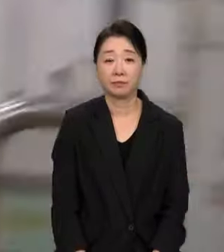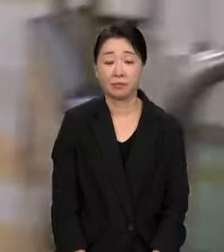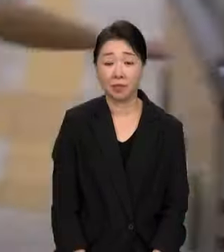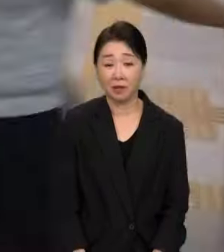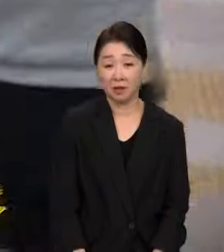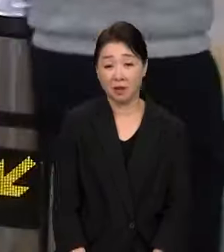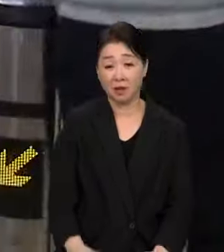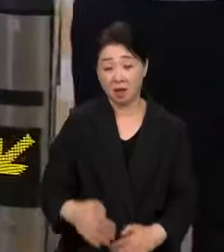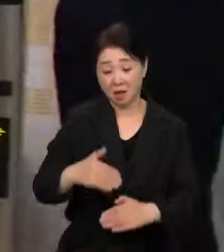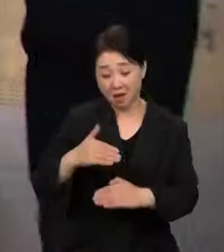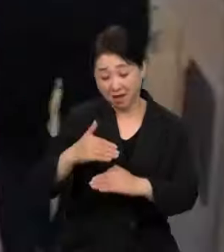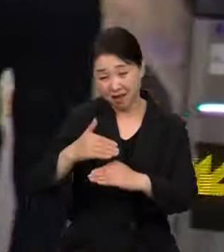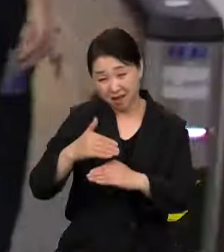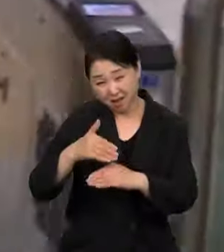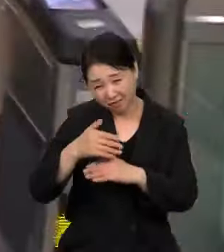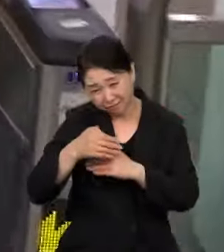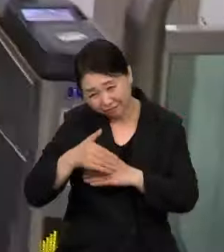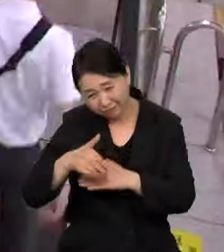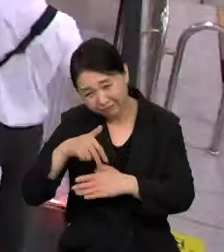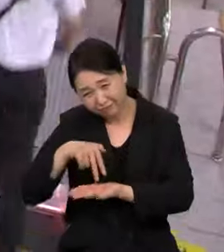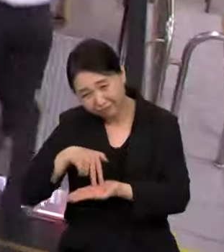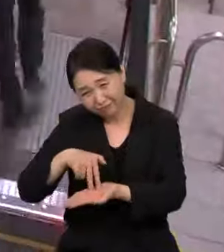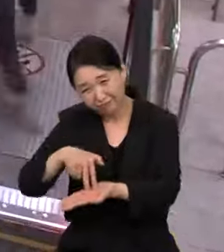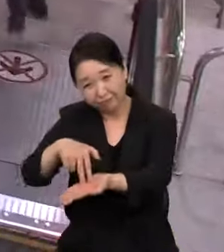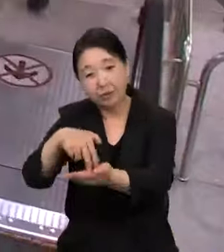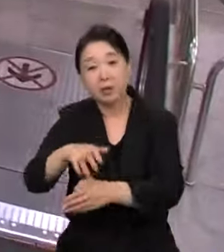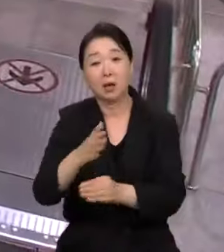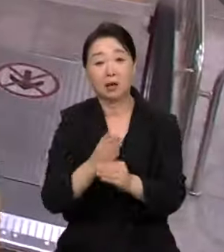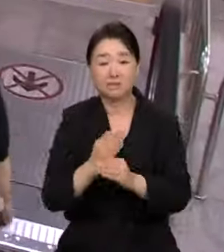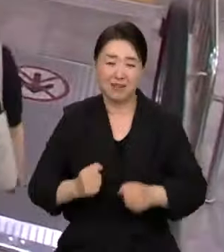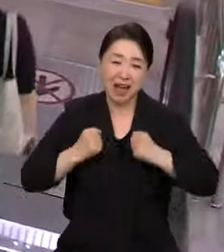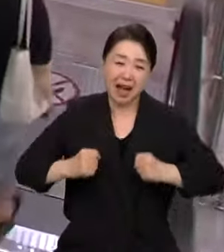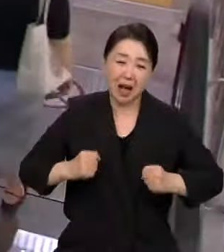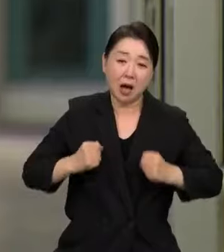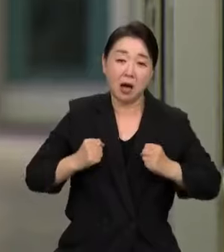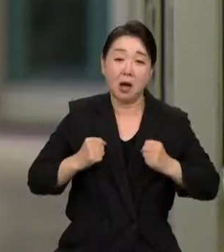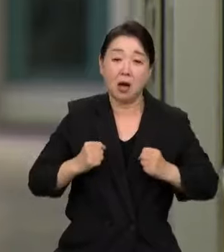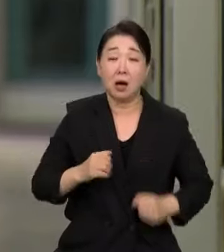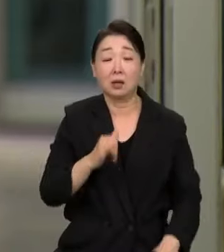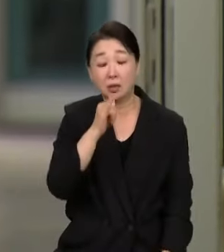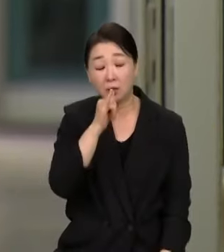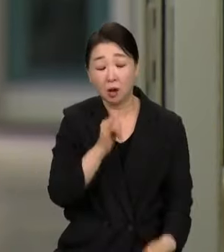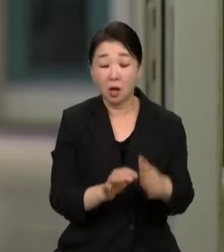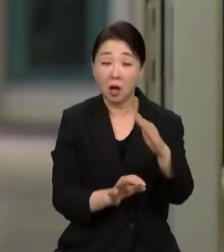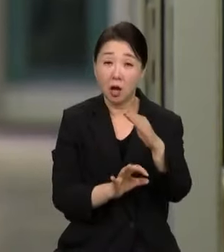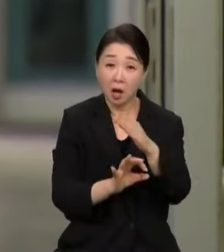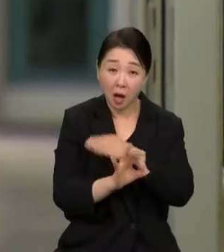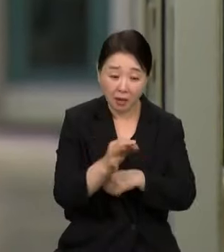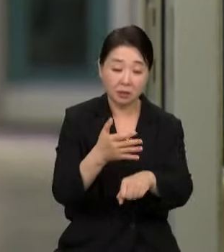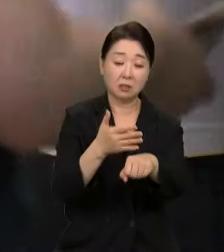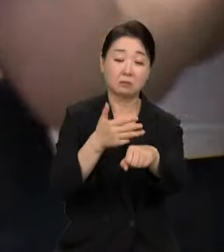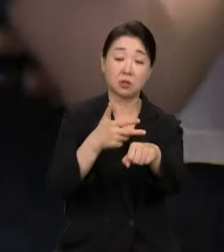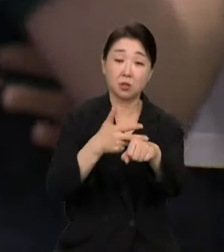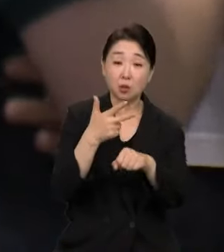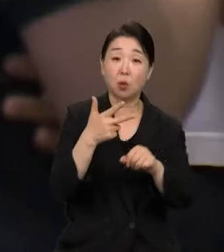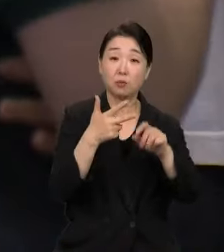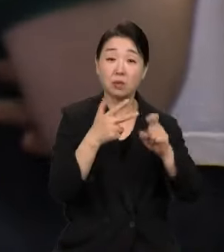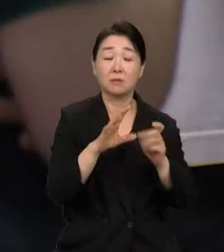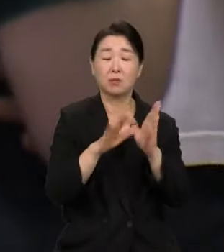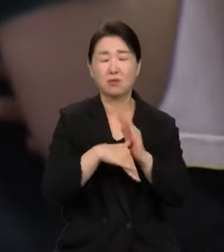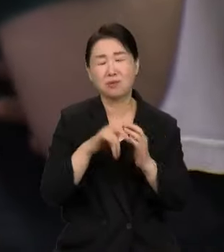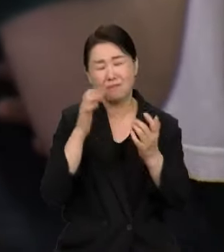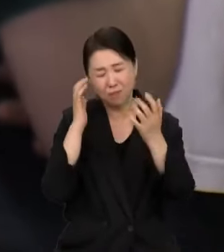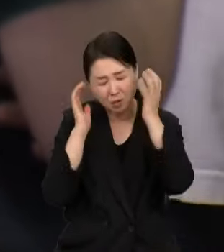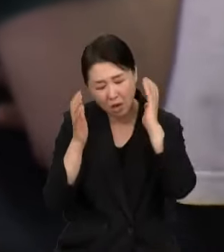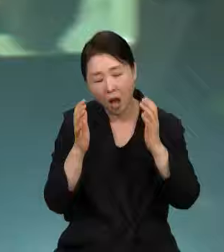에스컬레이터 타고 승강장으로 내려가는 길. 이미 승객들은 뛰기 시작합니다. 오전 7시 10분. 오늘은 과연 얼마나